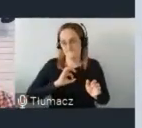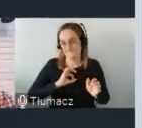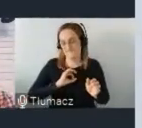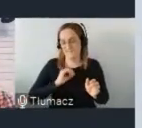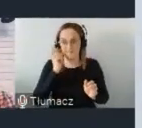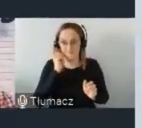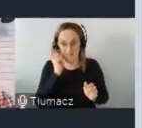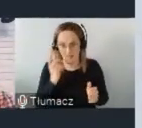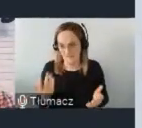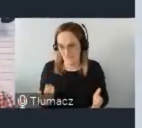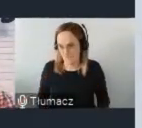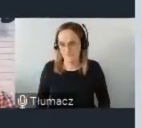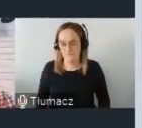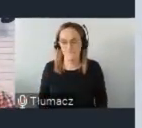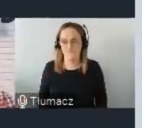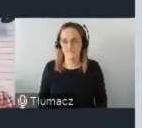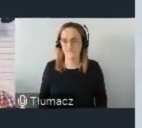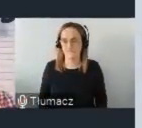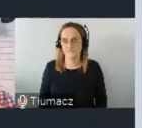na swoim smartfonie.